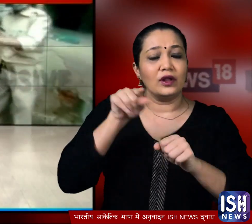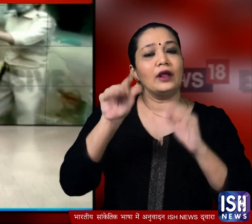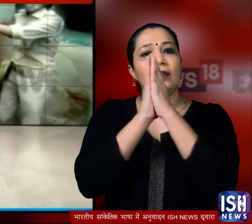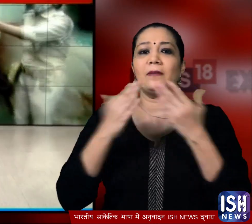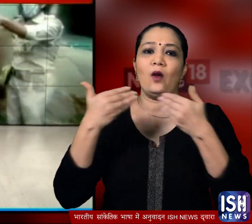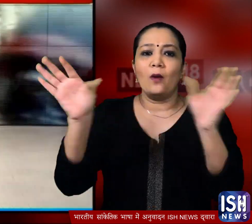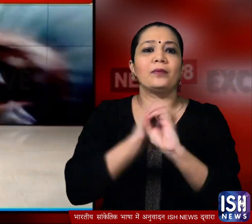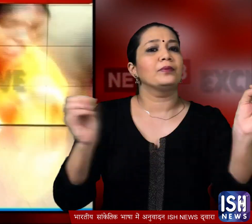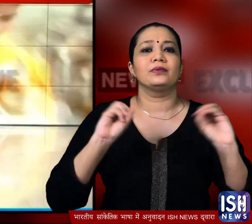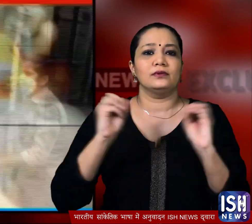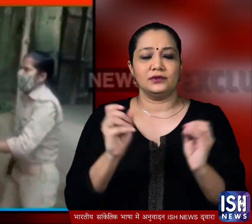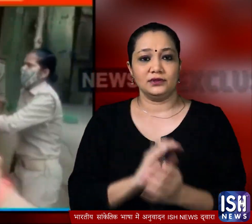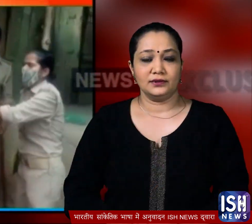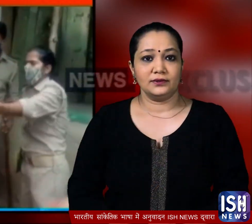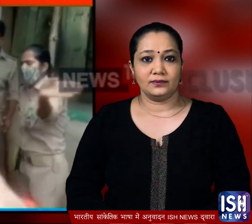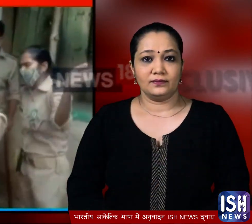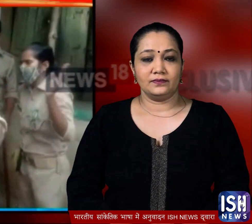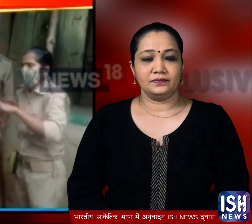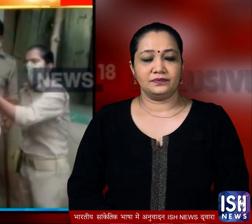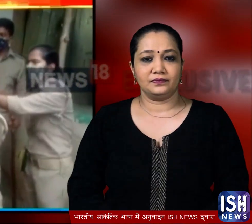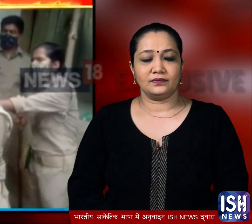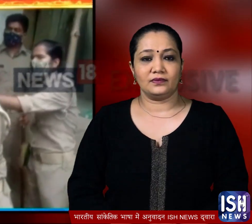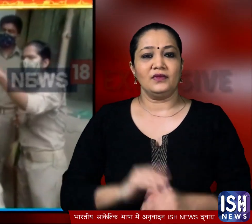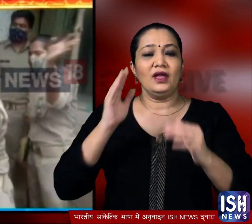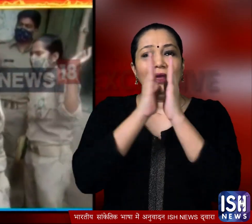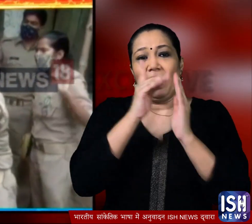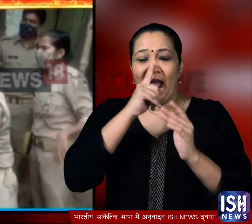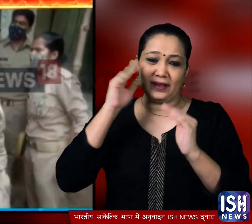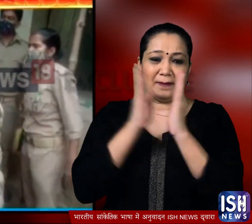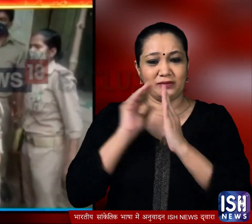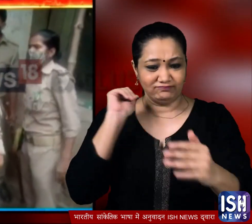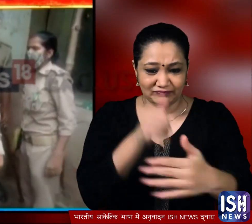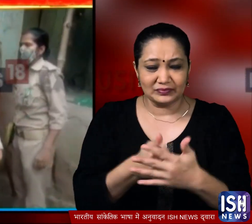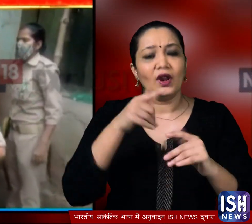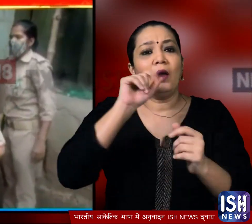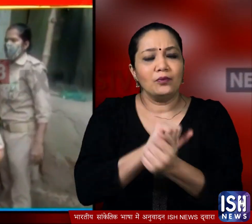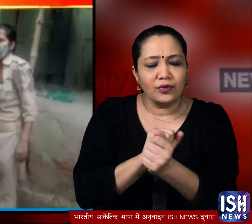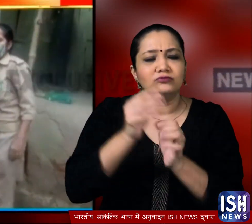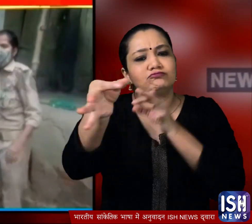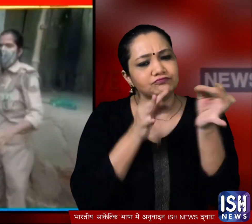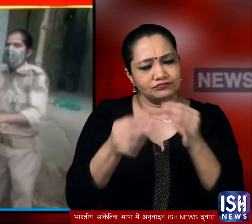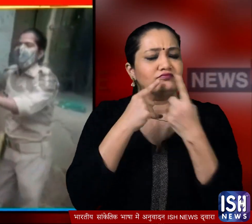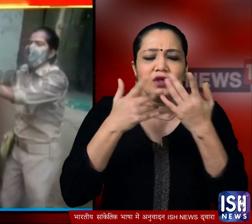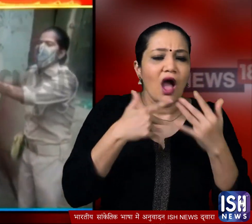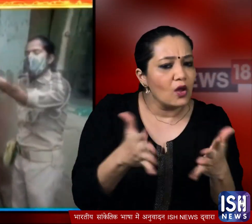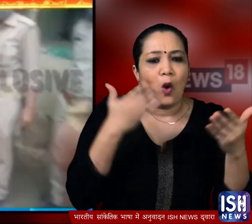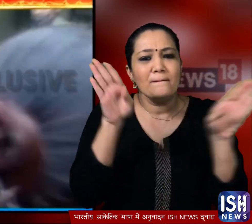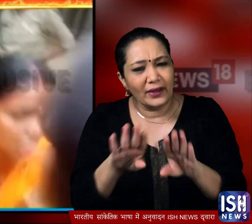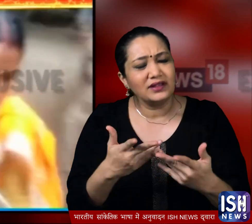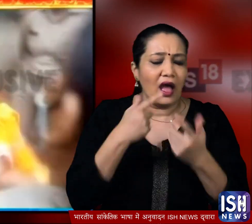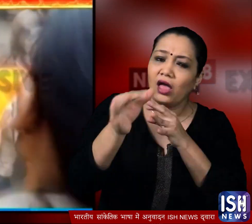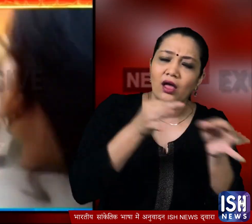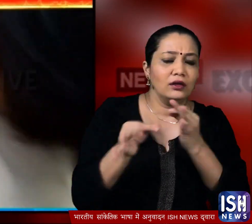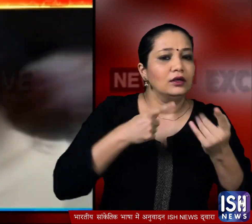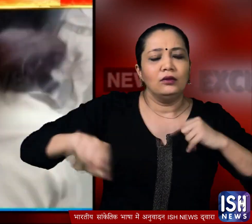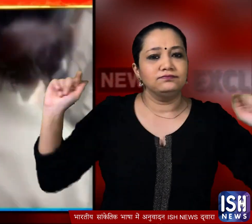मंदिर अब तक नहीं खोले गए, जो कि मंदिर पहुंची महिला को वहां तैनात पुलिस कर्मियों के समझाने के बाद भी समझ नहीं आया और वो